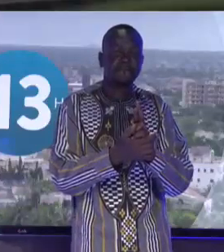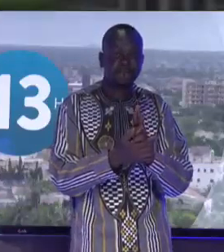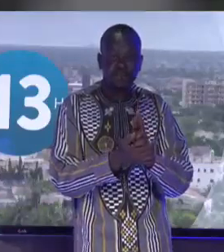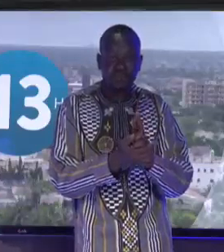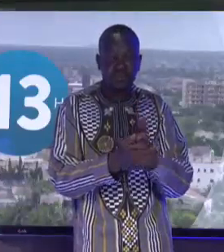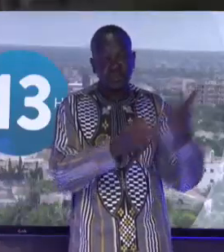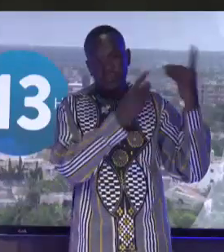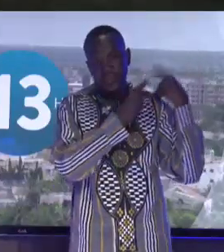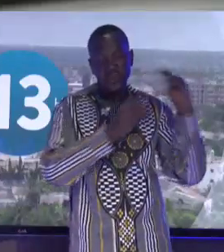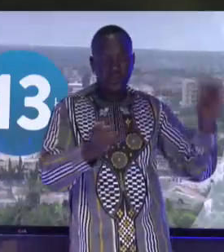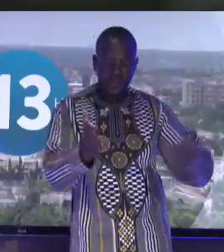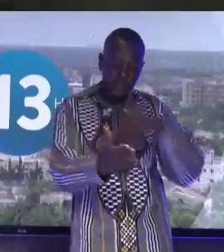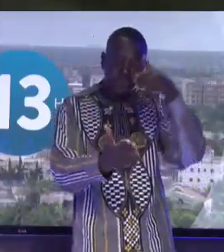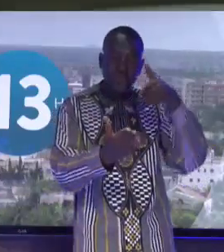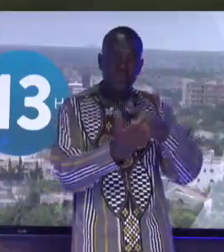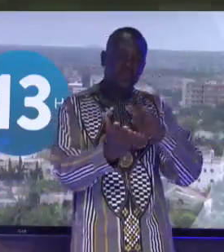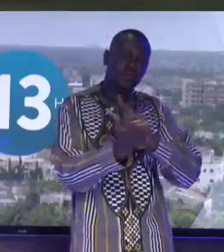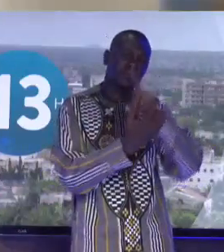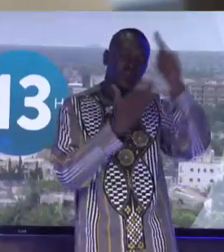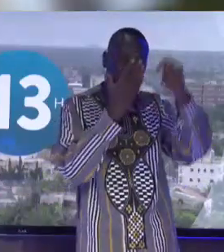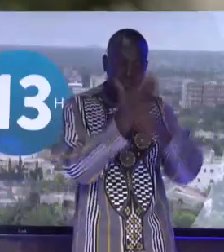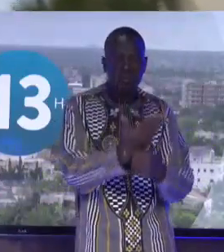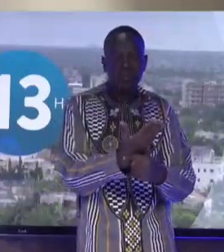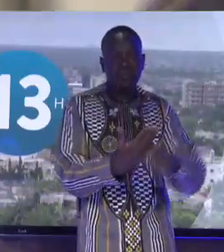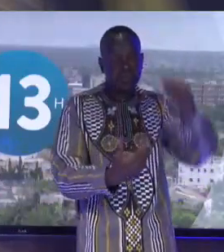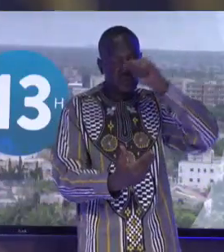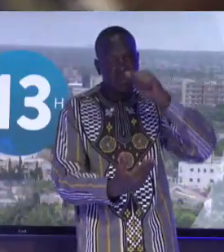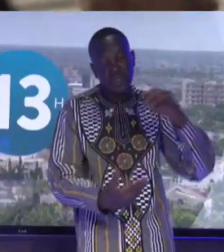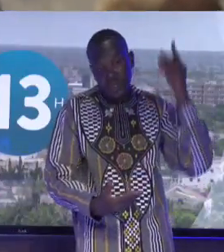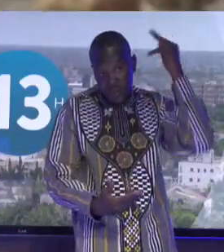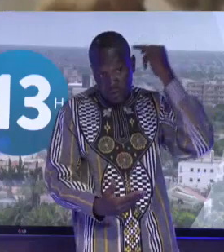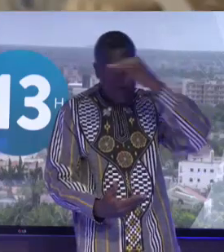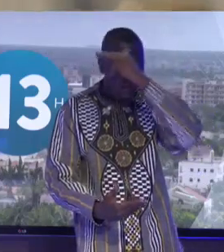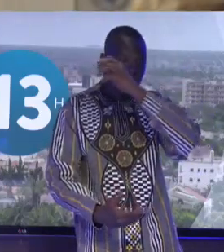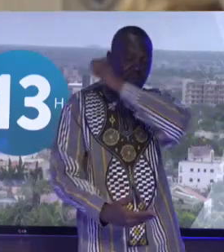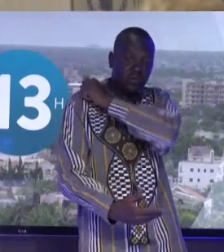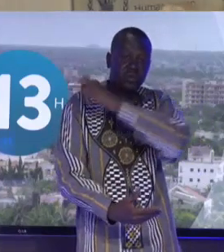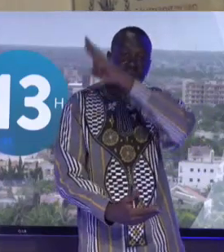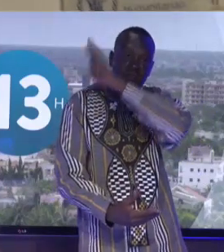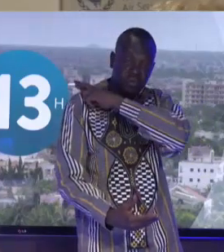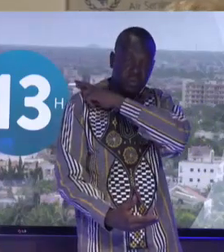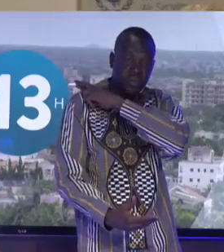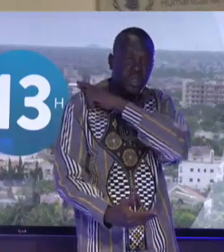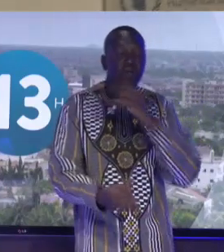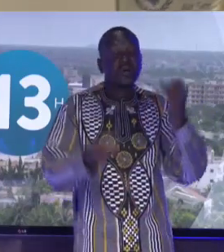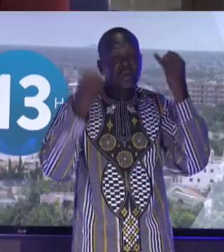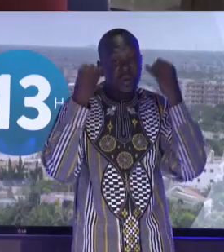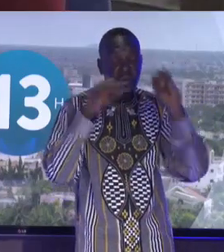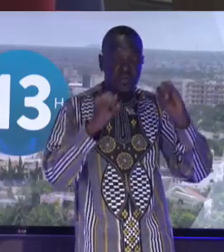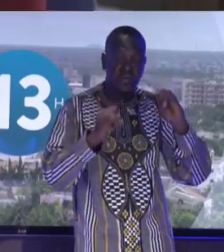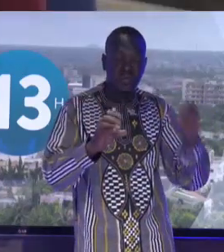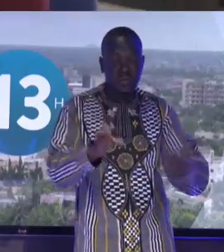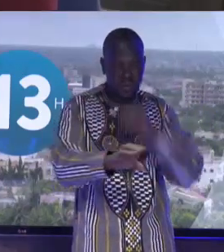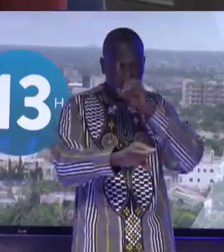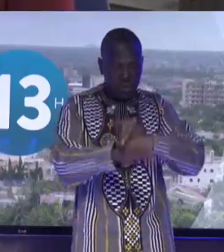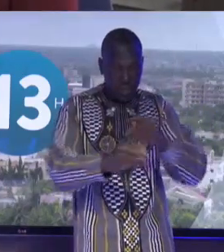Depuis le siège du programme alimentaire mondial à Rome, Olivia Rouamba porte la voix des sans-voix. Avec la directrice générale du PAM